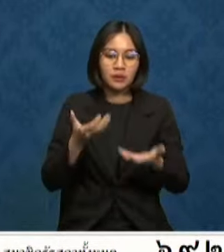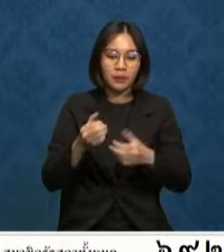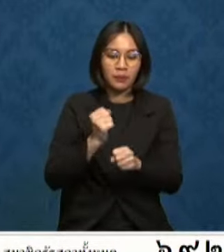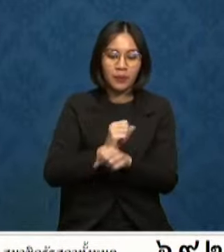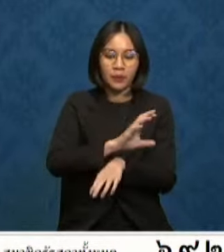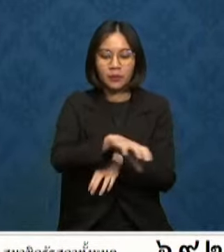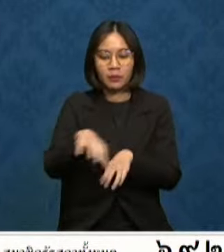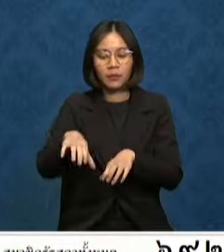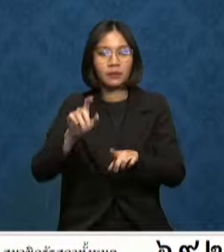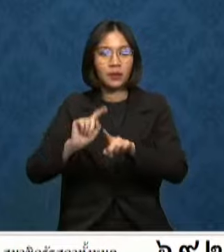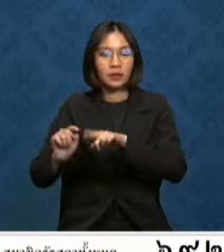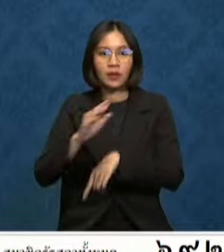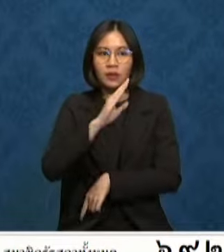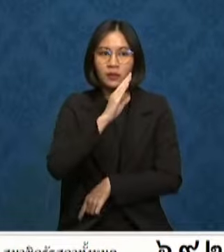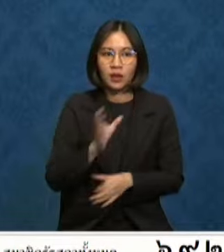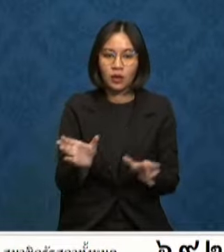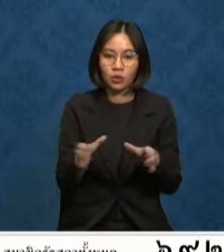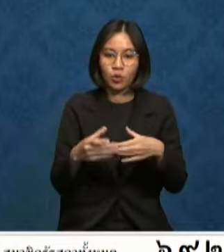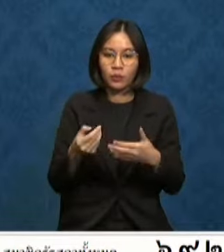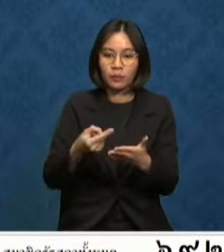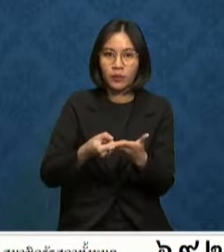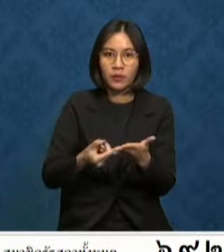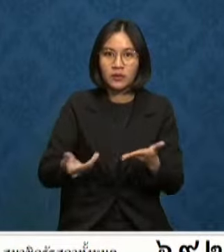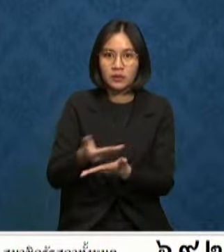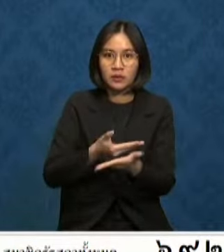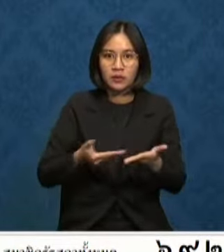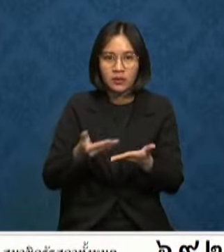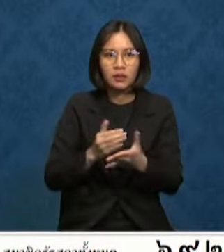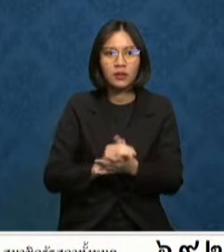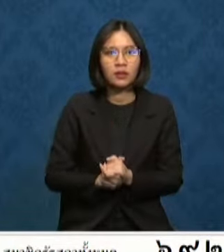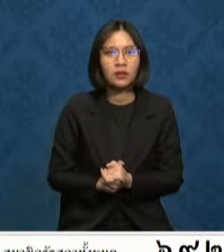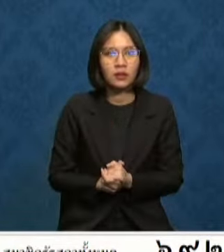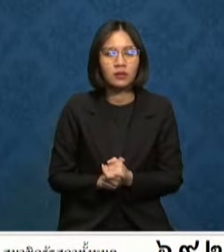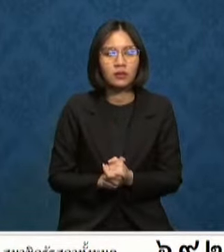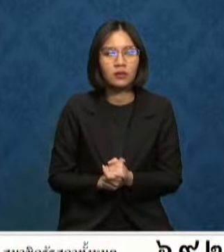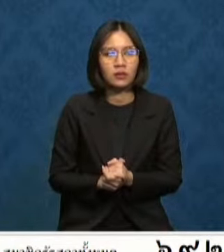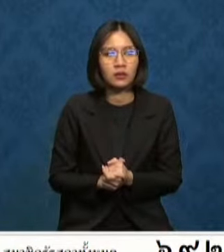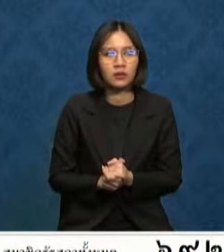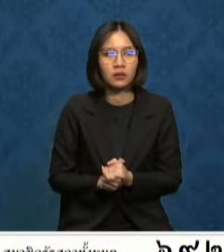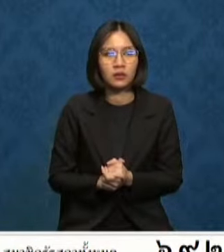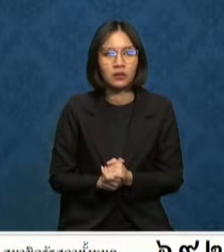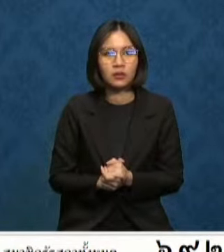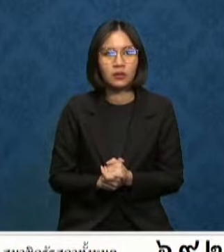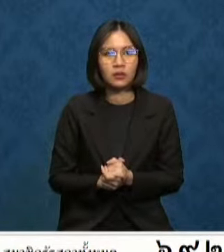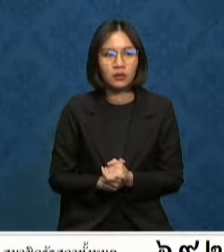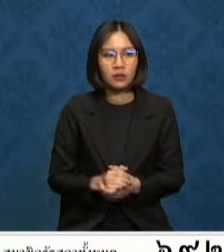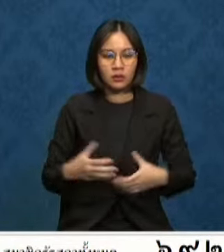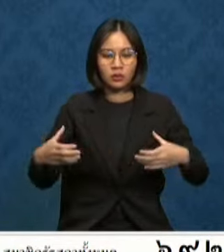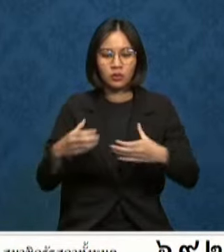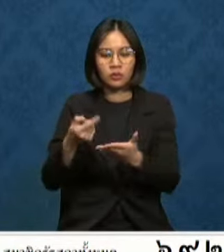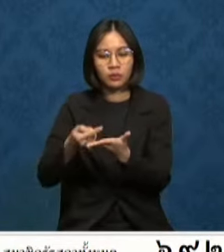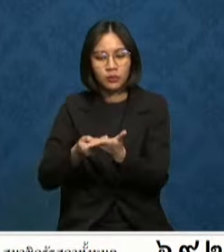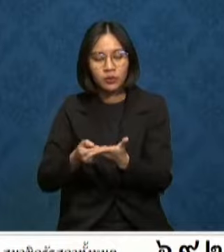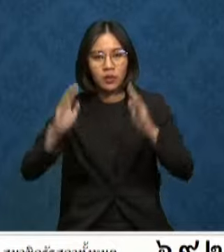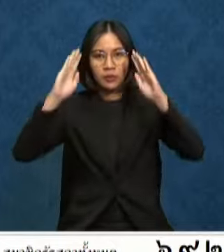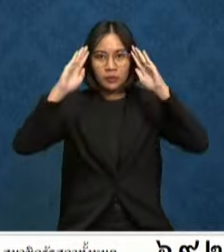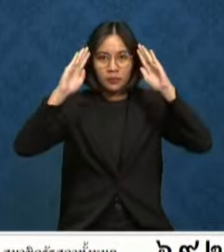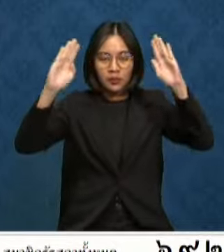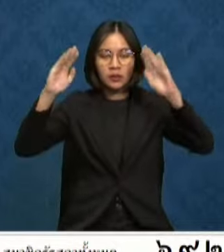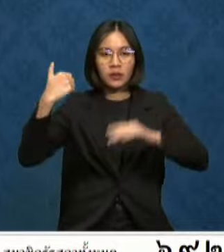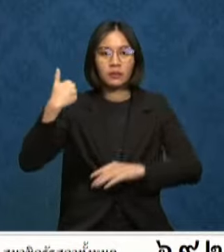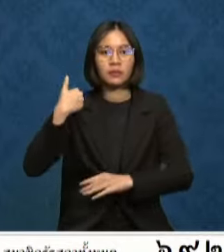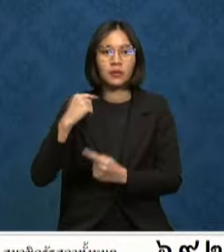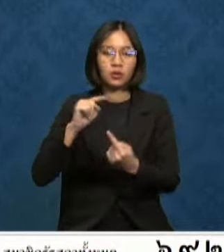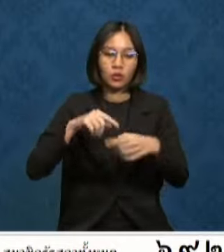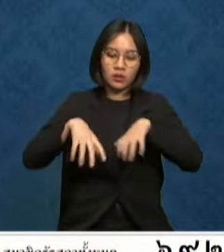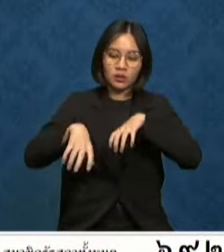ใดถาจะมีขณะที่ปรึษาที่เยอะหรอมขณะทปรึษาที่มีประสบการณ์